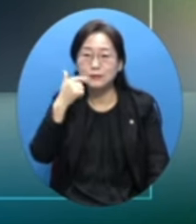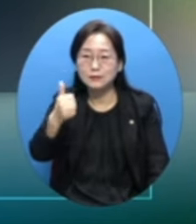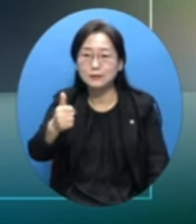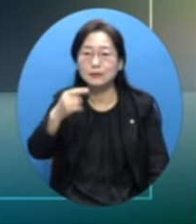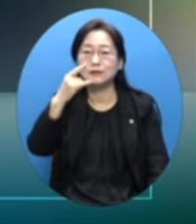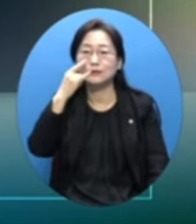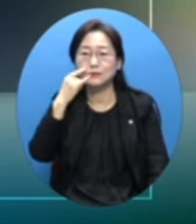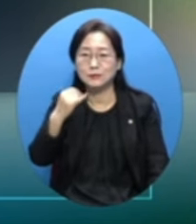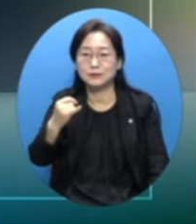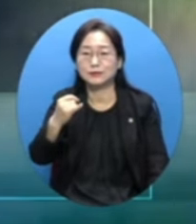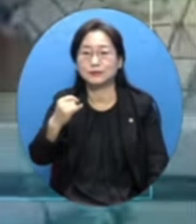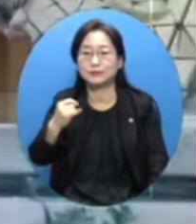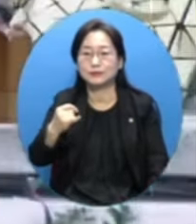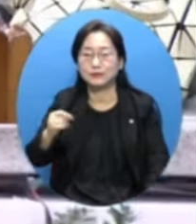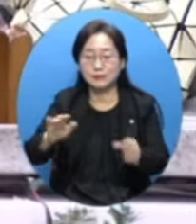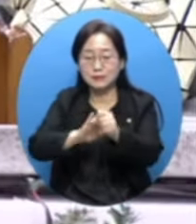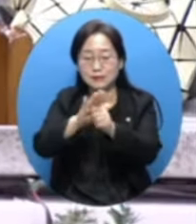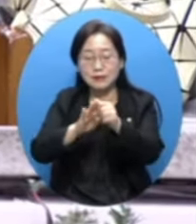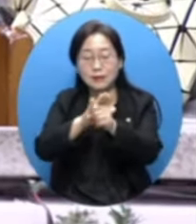어머니